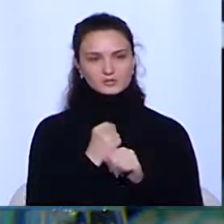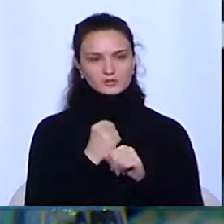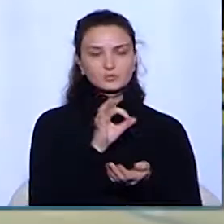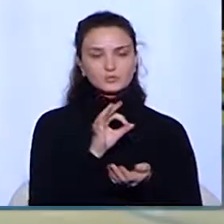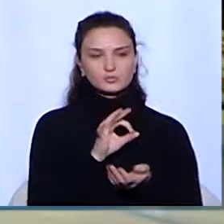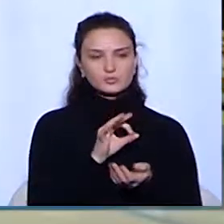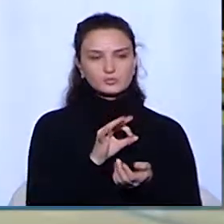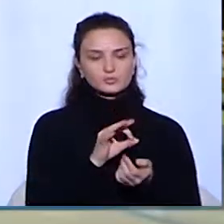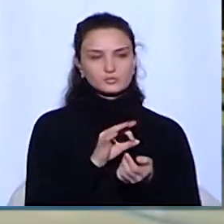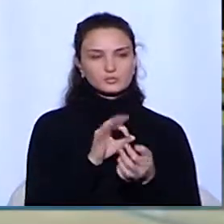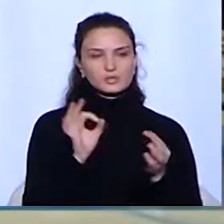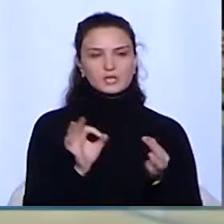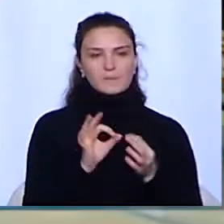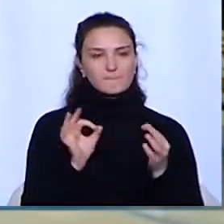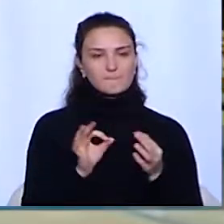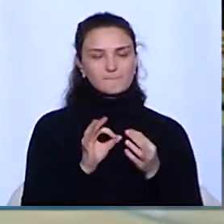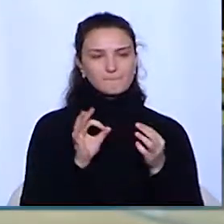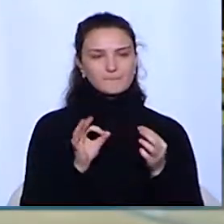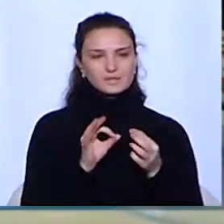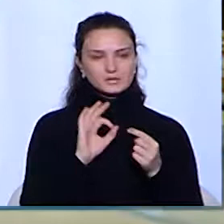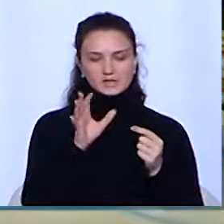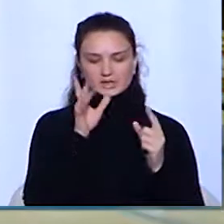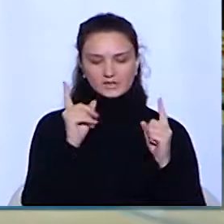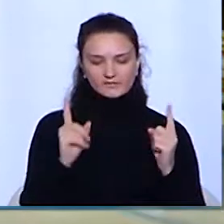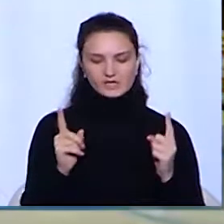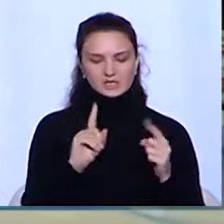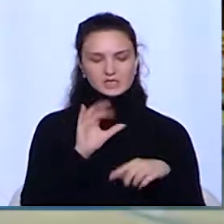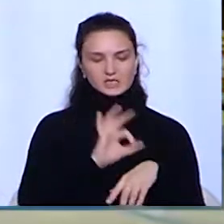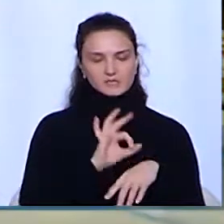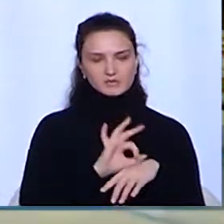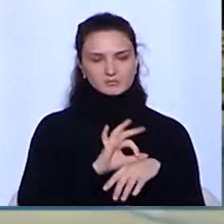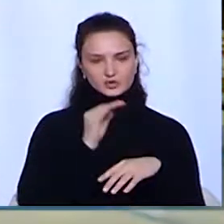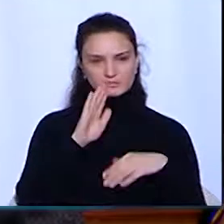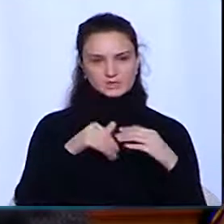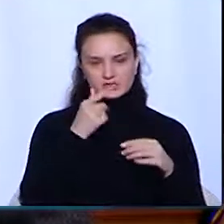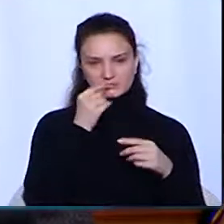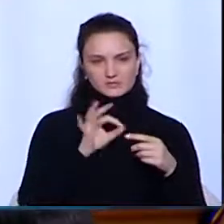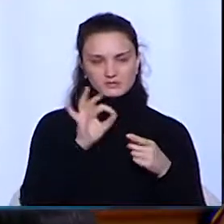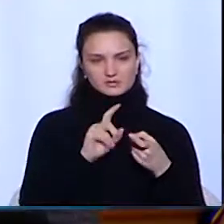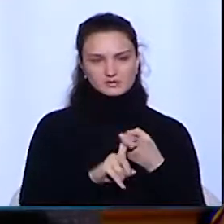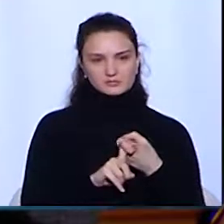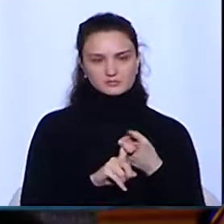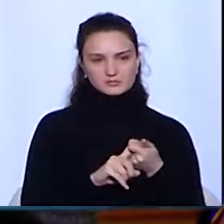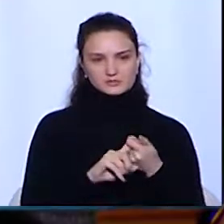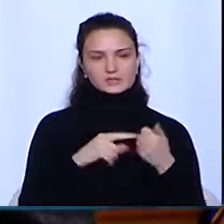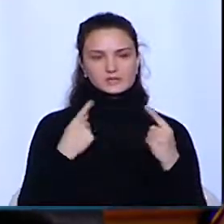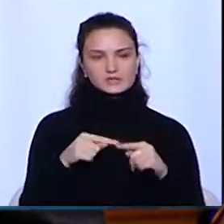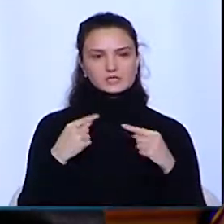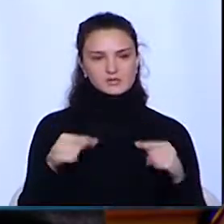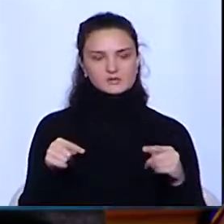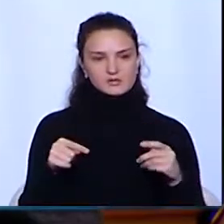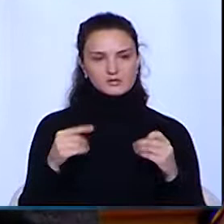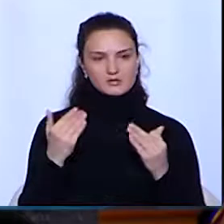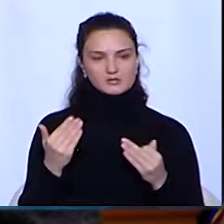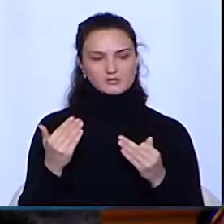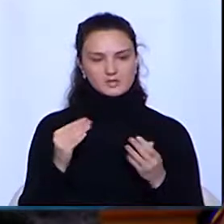სამყაროს. არანერი მკაფიო ინტერვალი რაღაც დაავადებების შემდეგ გრიპის ვაქცინაციასთან დაკავშირებით არის სულიად სხვადასხვა სფეროს